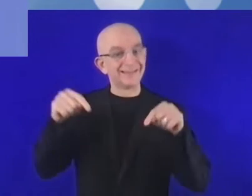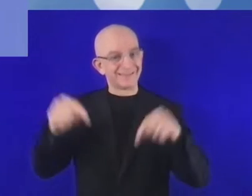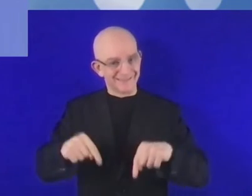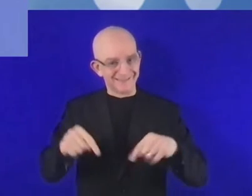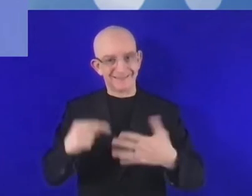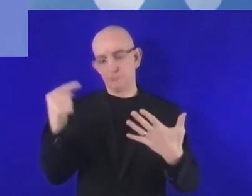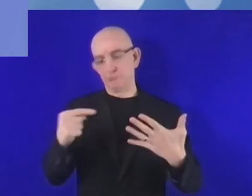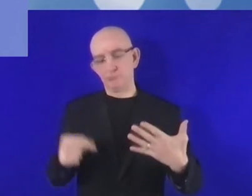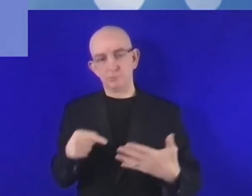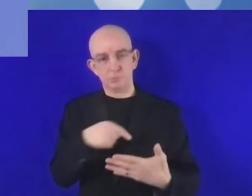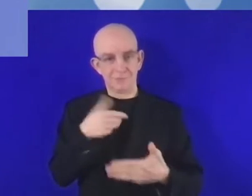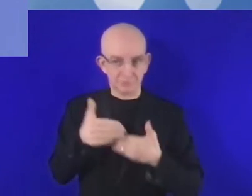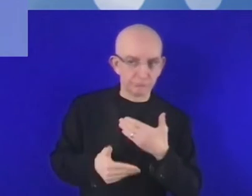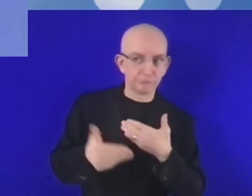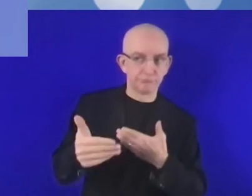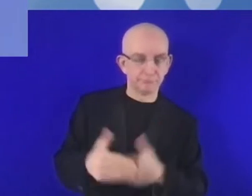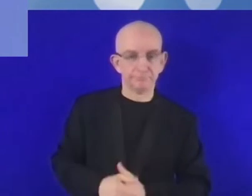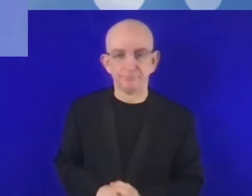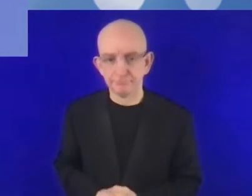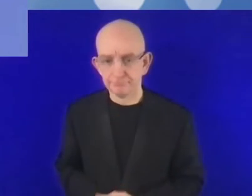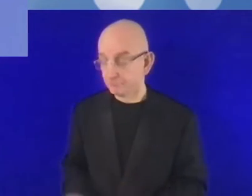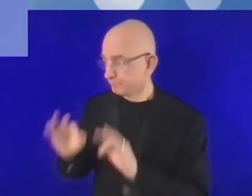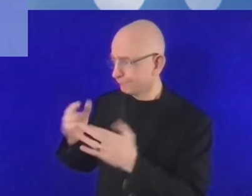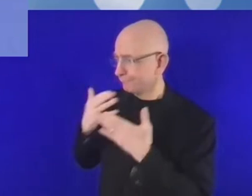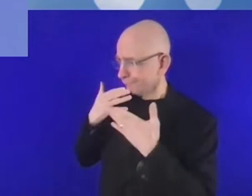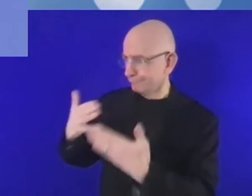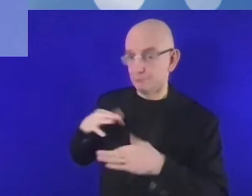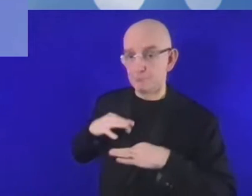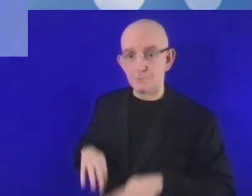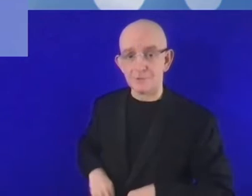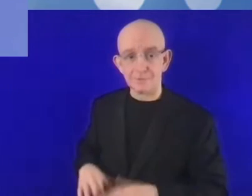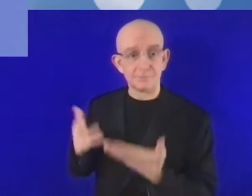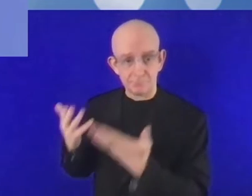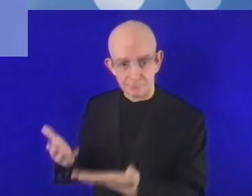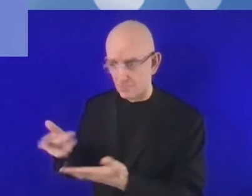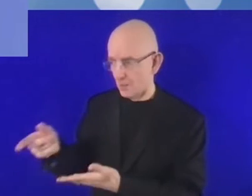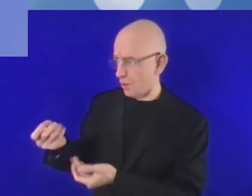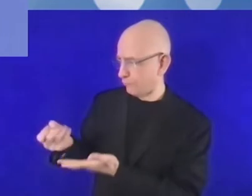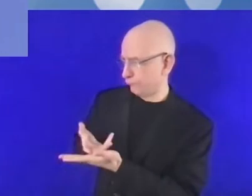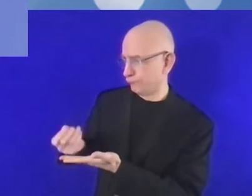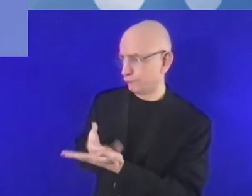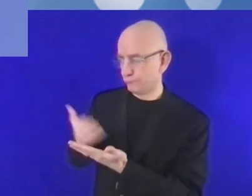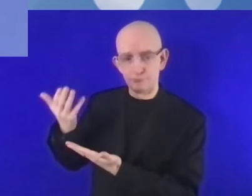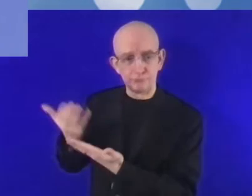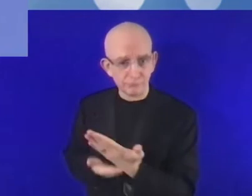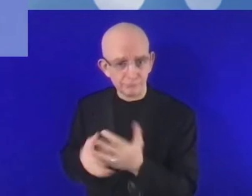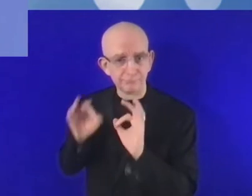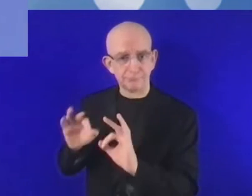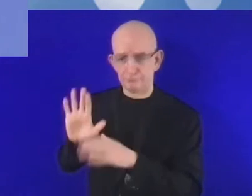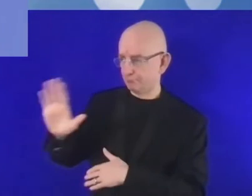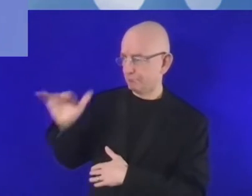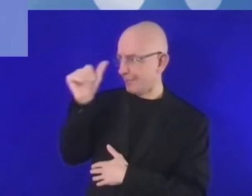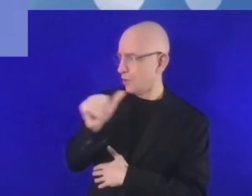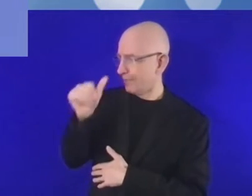в ближайшее время. Огромное спасибо, госпожа министр. Спасибо большое за вашу перспективу.